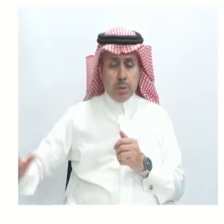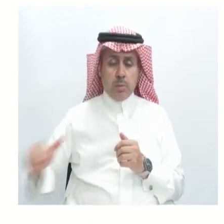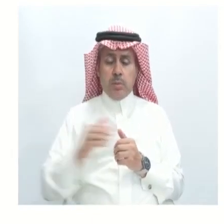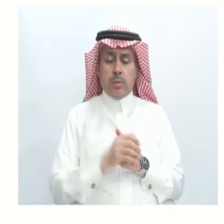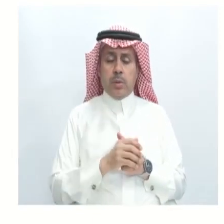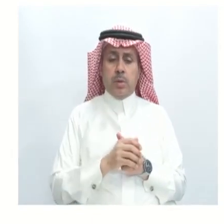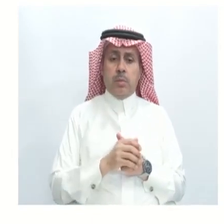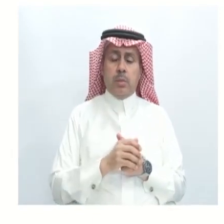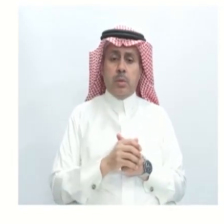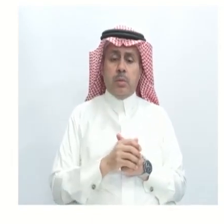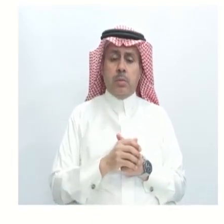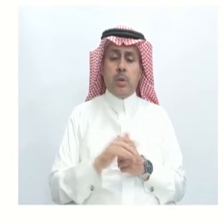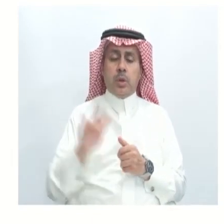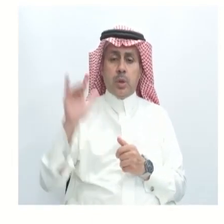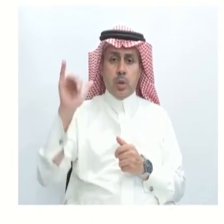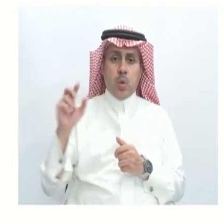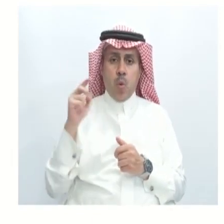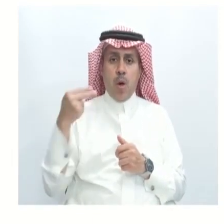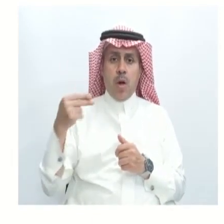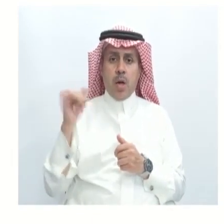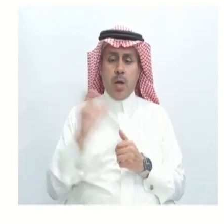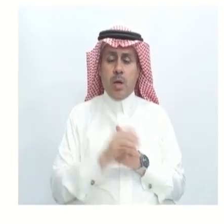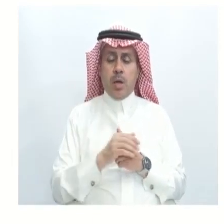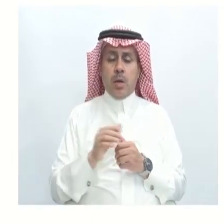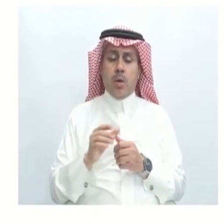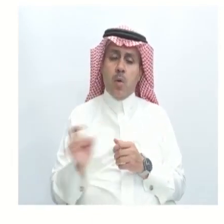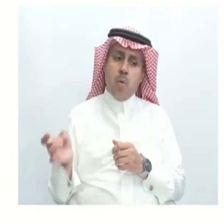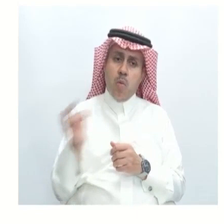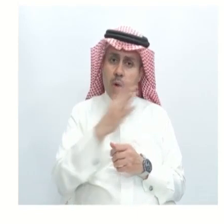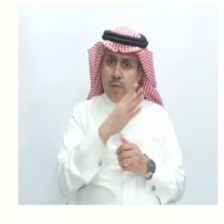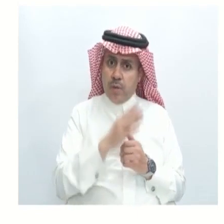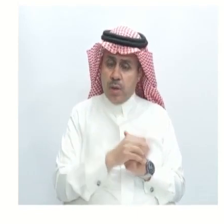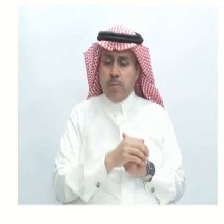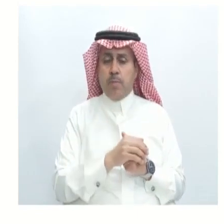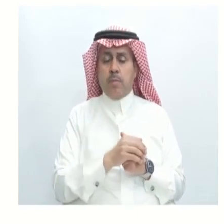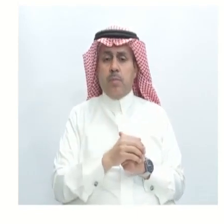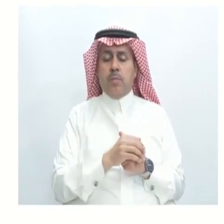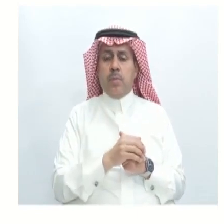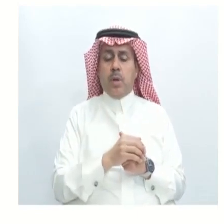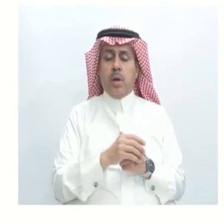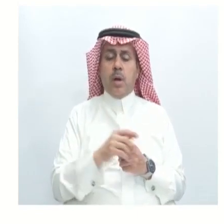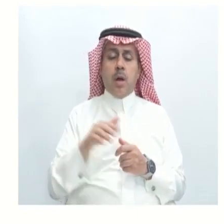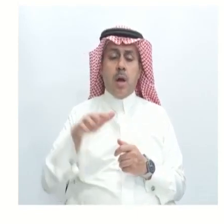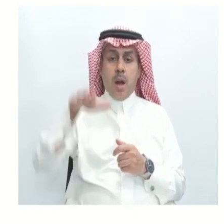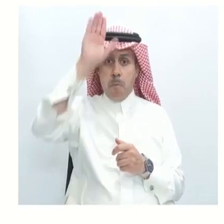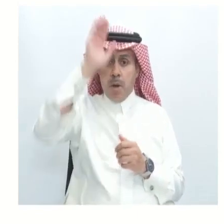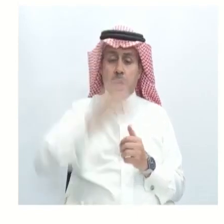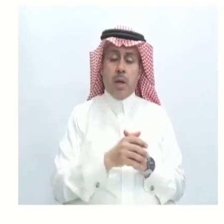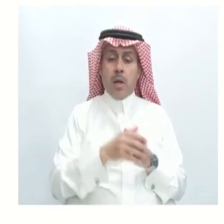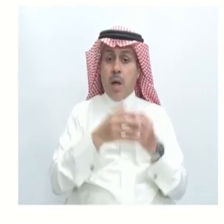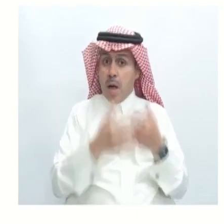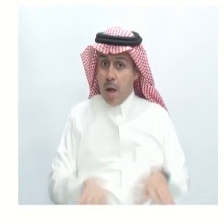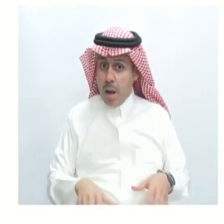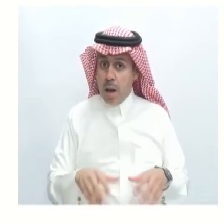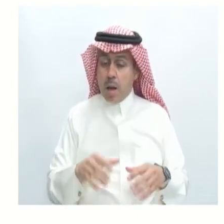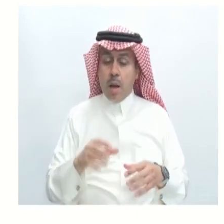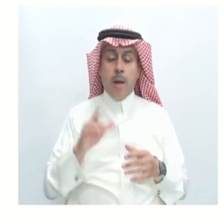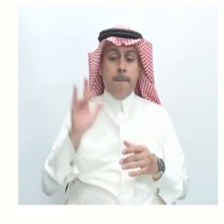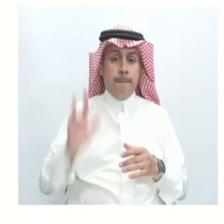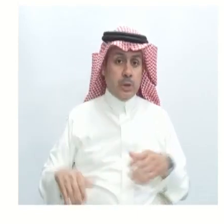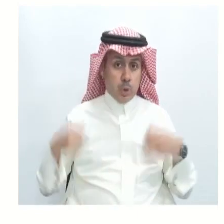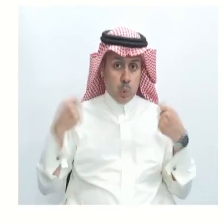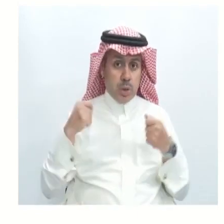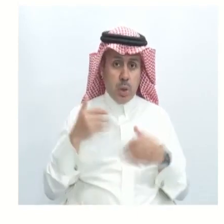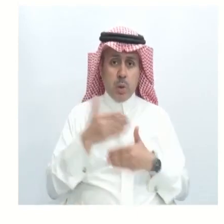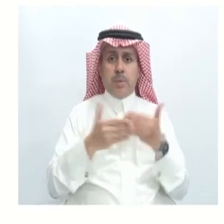والوزراء الاعضاء في المجلس ويعفيهم بامر ملكي وللملك حل مجلس الوزراء واعاده تكوينه